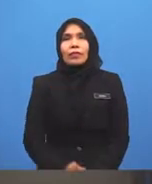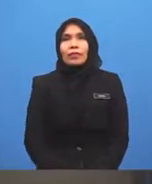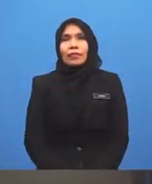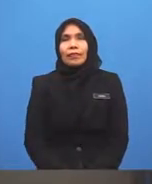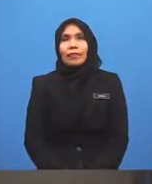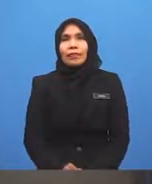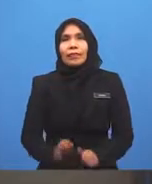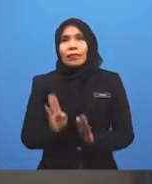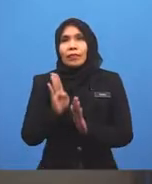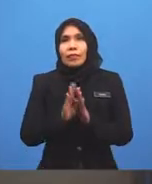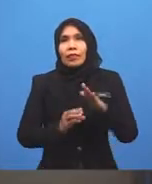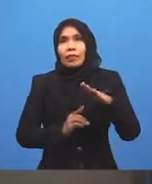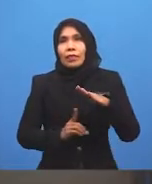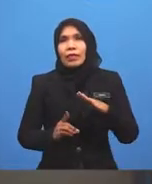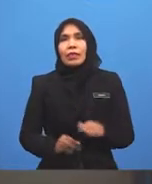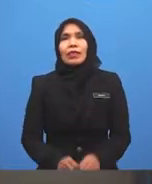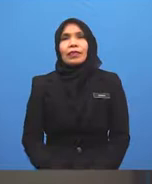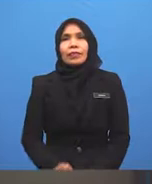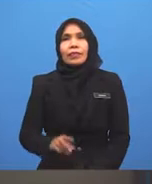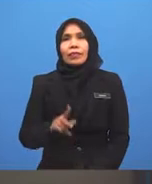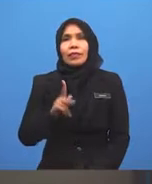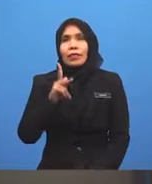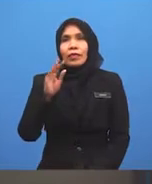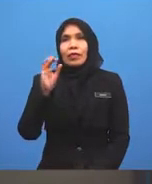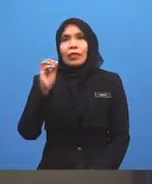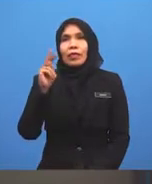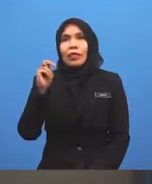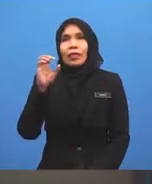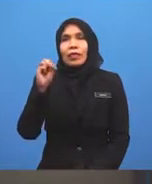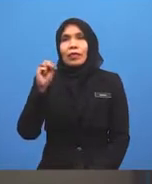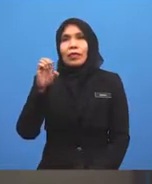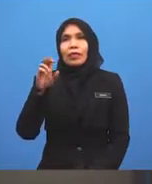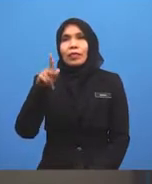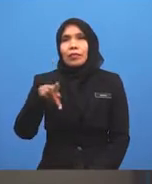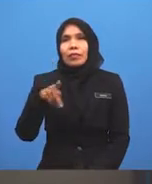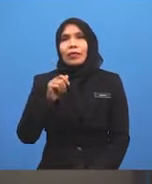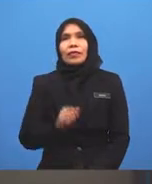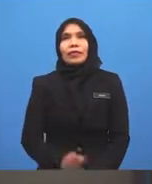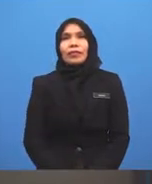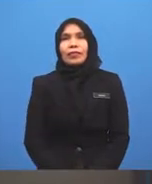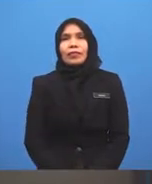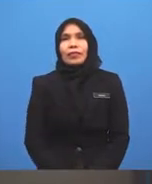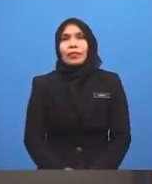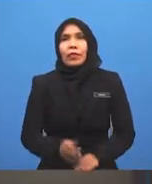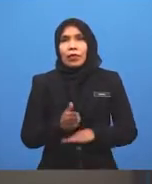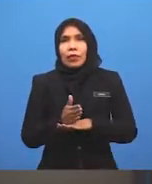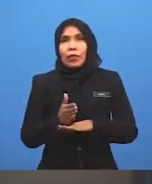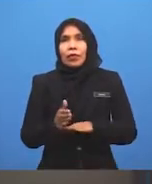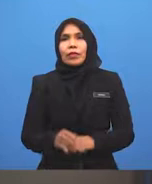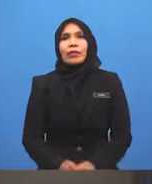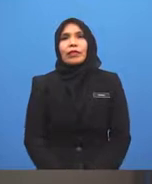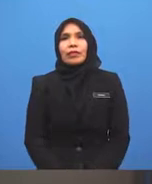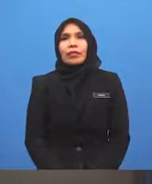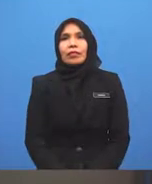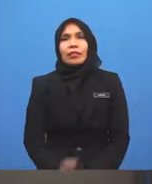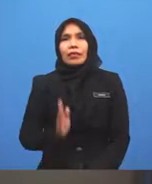Berdasarkan konsep aruhan elektromagnet yang telah kamu pelajari sebelum ini, pemotongan flux magnet akan